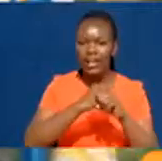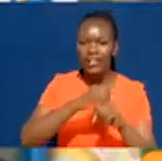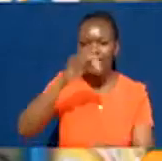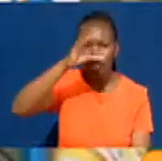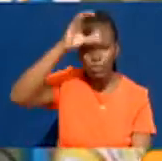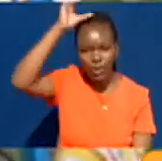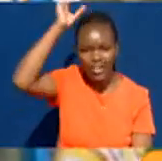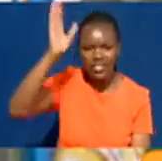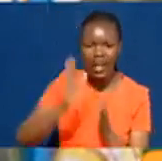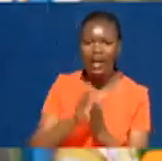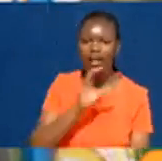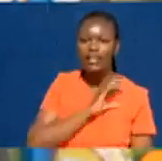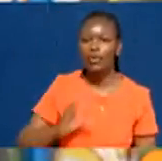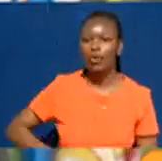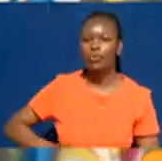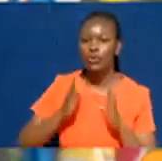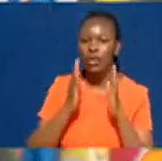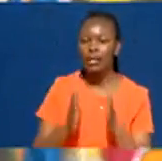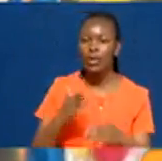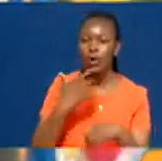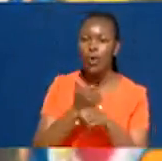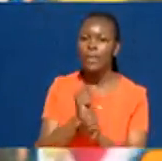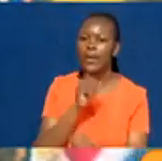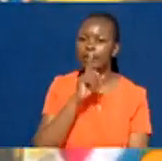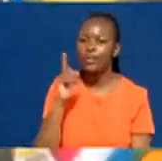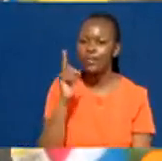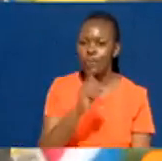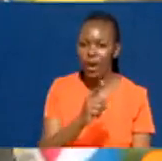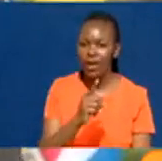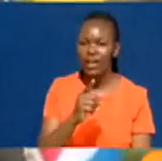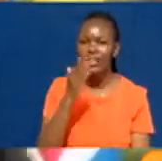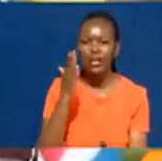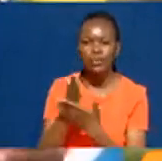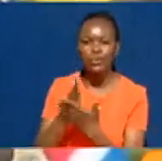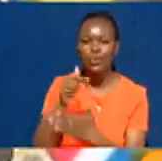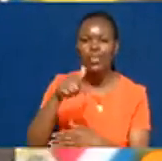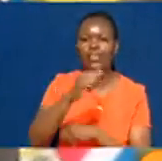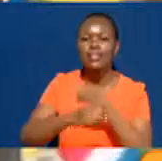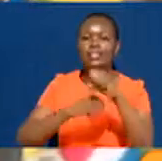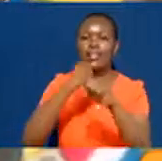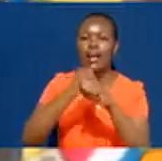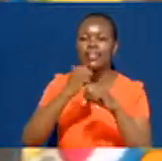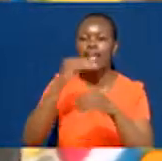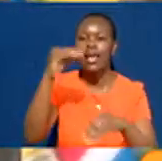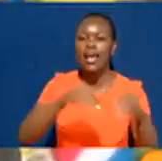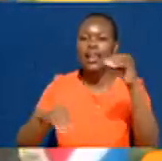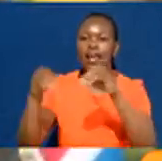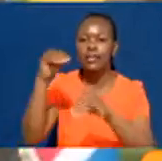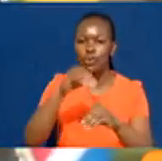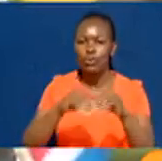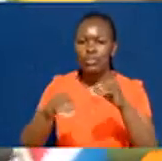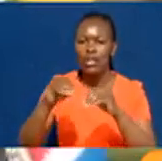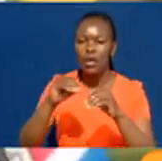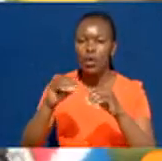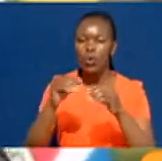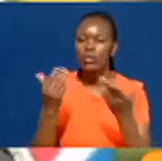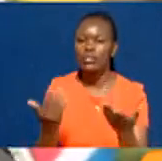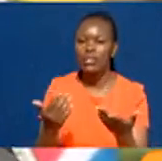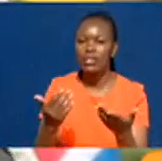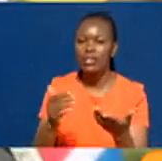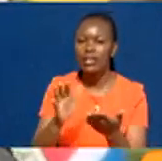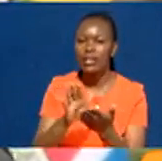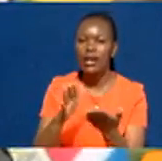makamishna waliohakikisha ya kwamba uchaguzi huu haujapatilishwa na watu